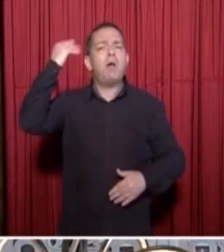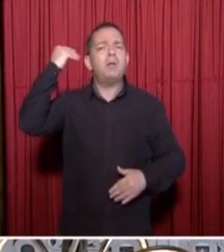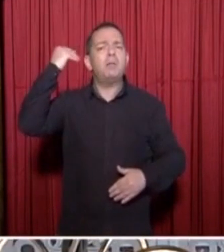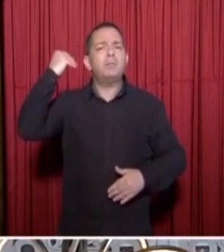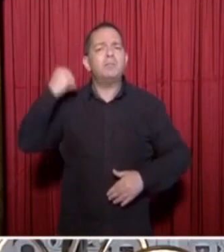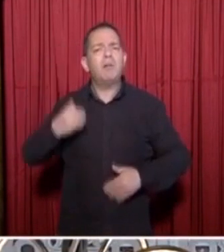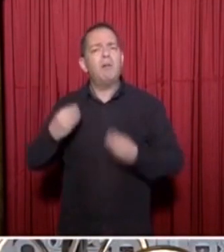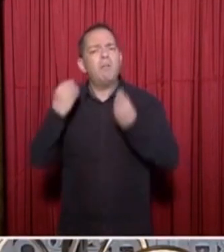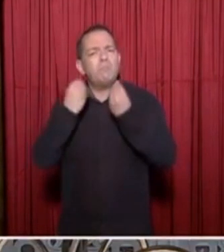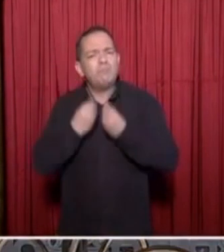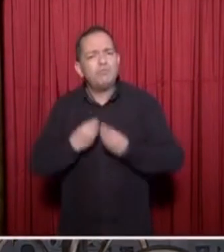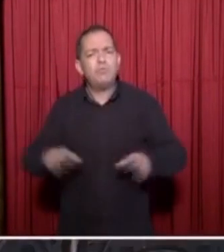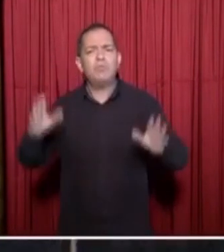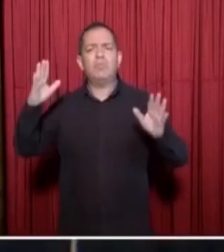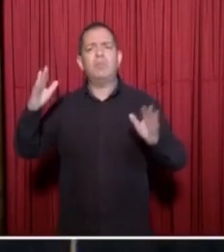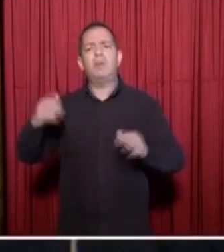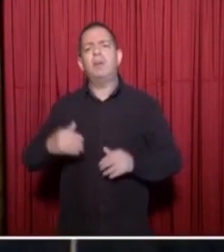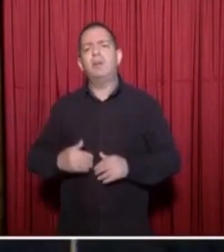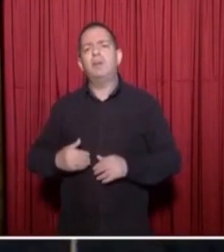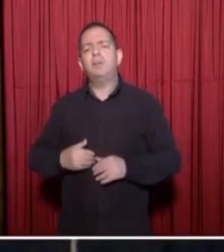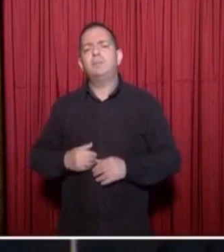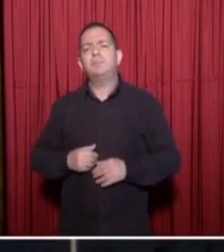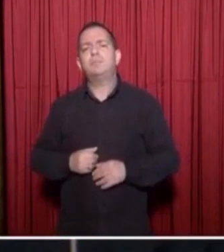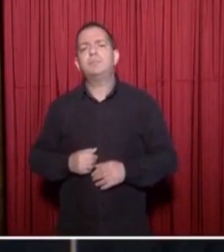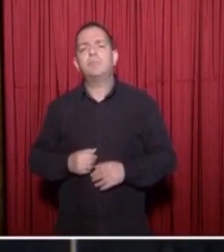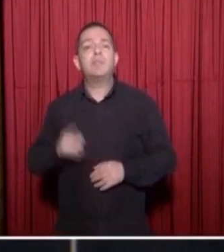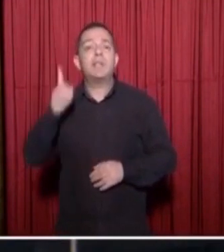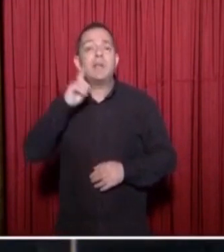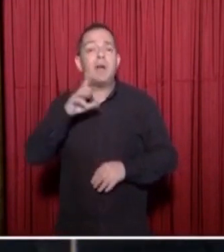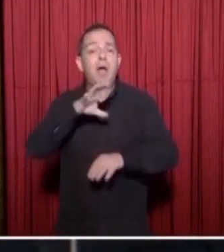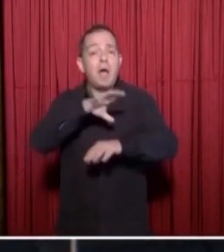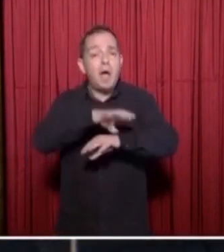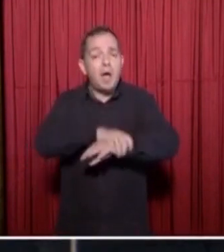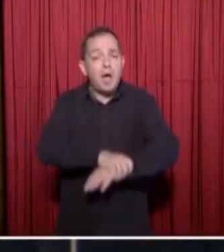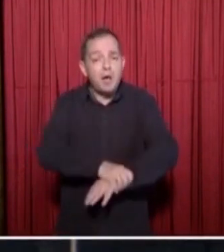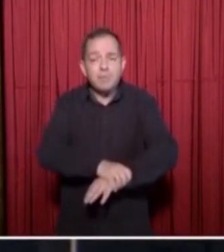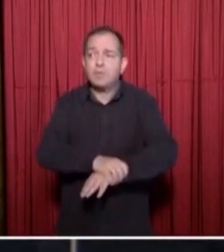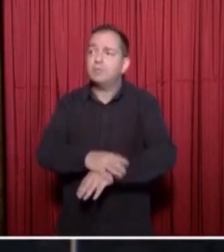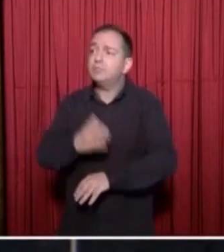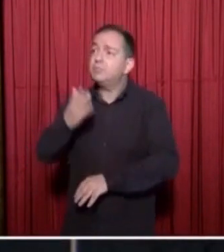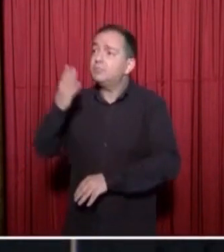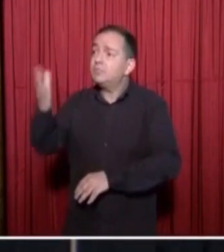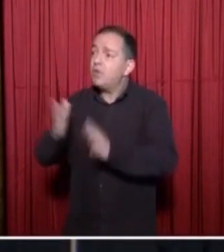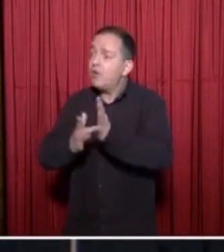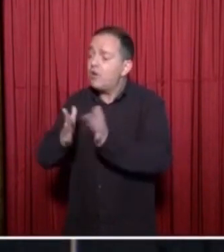ημέρες ημών. Ήπλασεν οι πόρνητες τρίχασί το